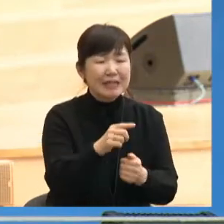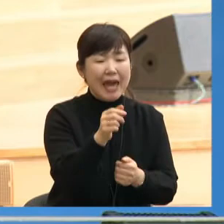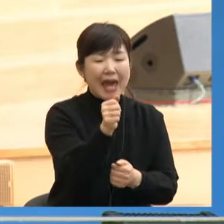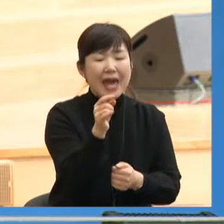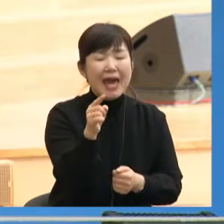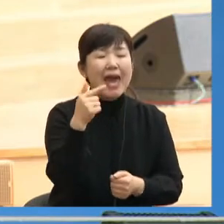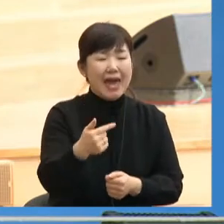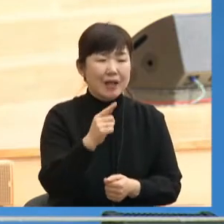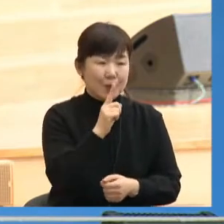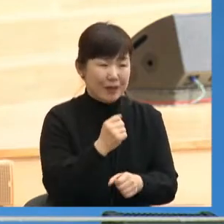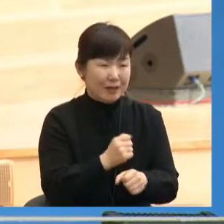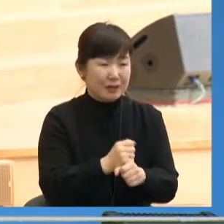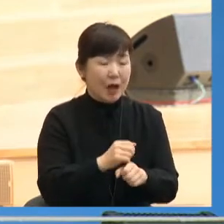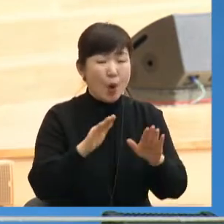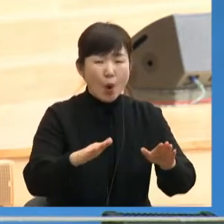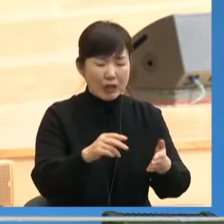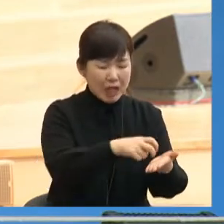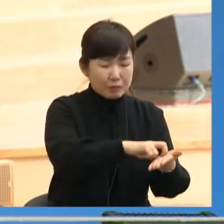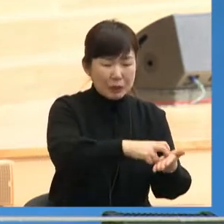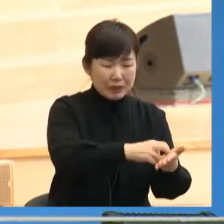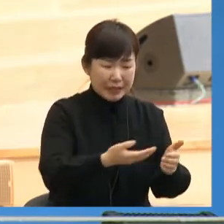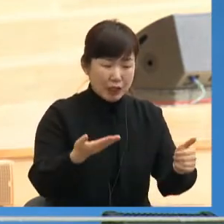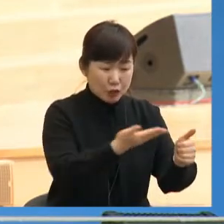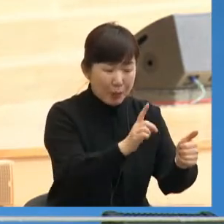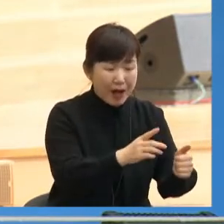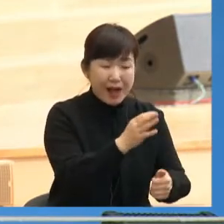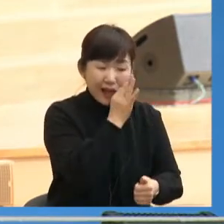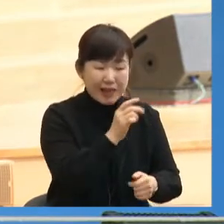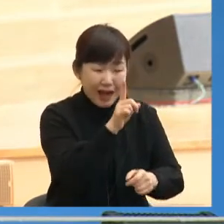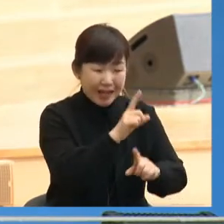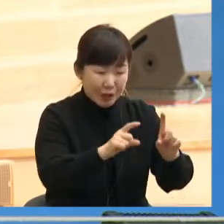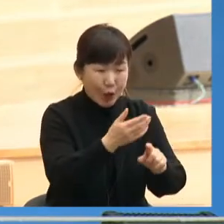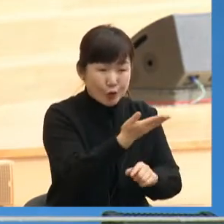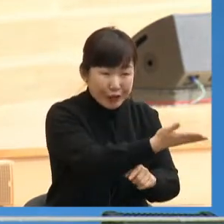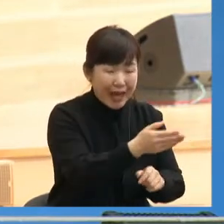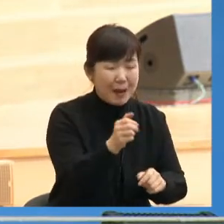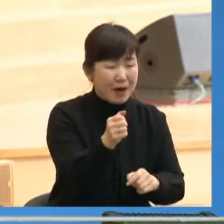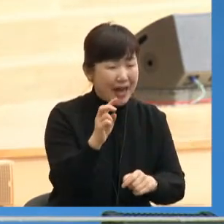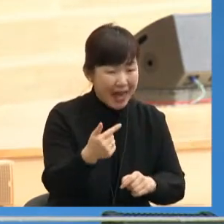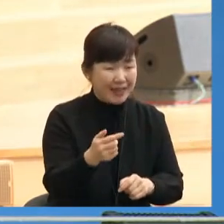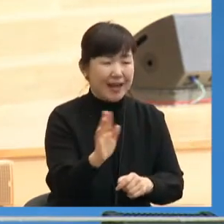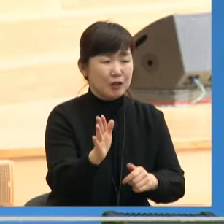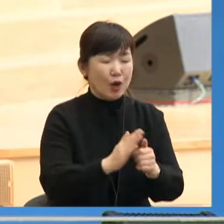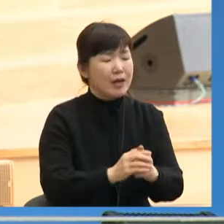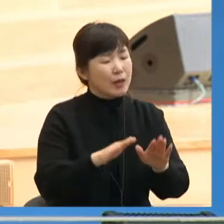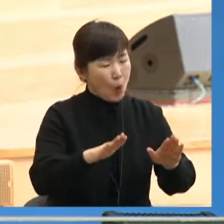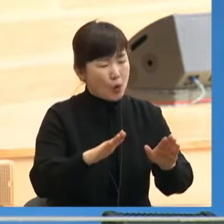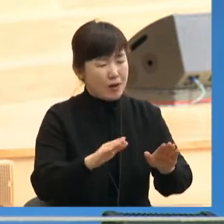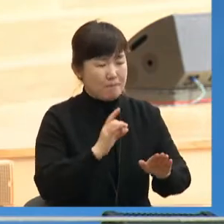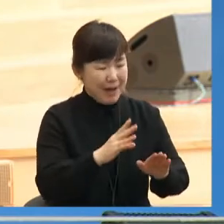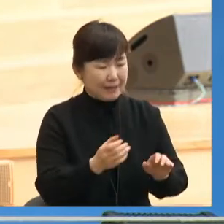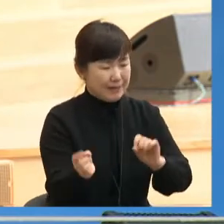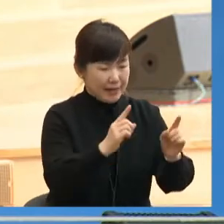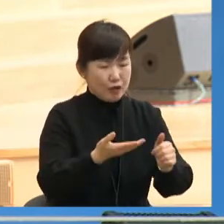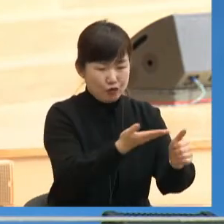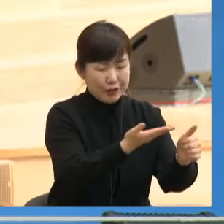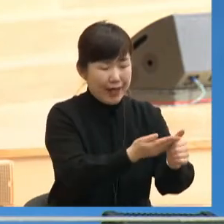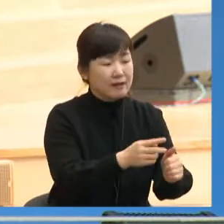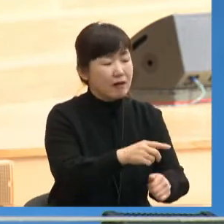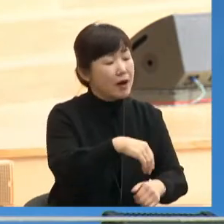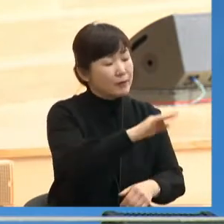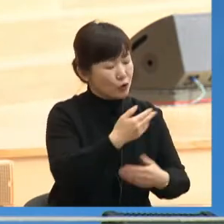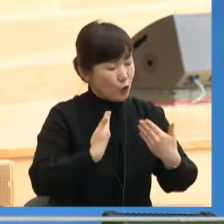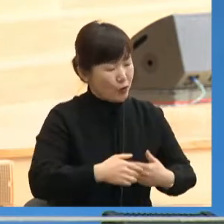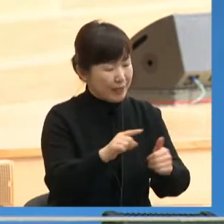다윗이 무비보셋에게 베푼 은혜는 사탕 하나 더 줄게 헨이나 내가 요나단을 봐서 이번만 살려줄 테니까 너 로드발 가서 조용히